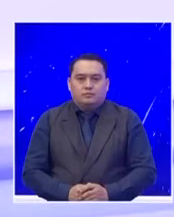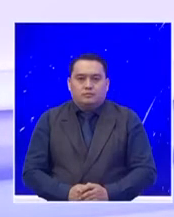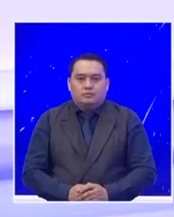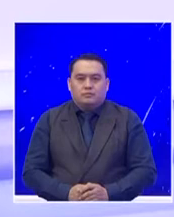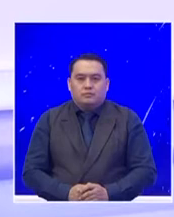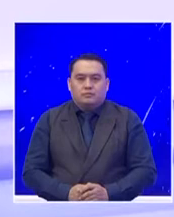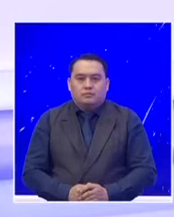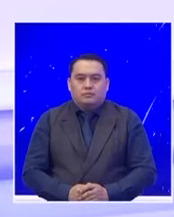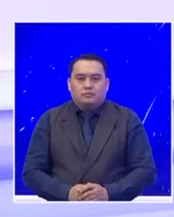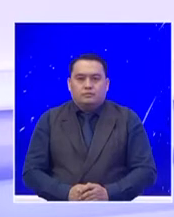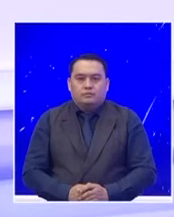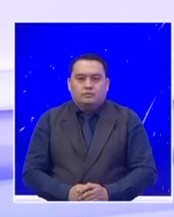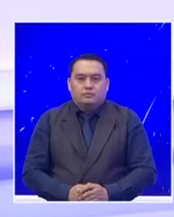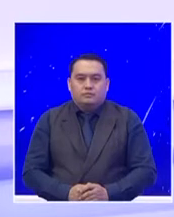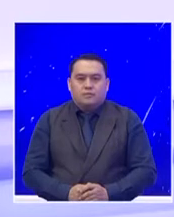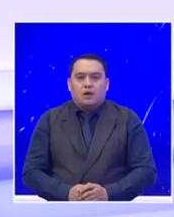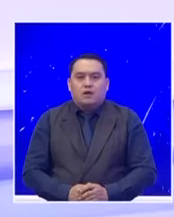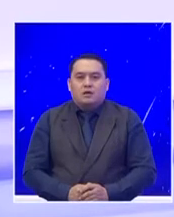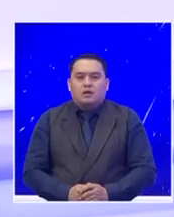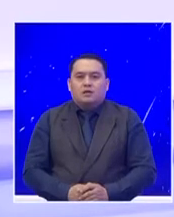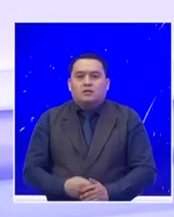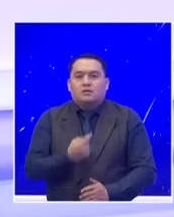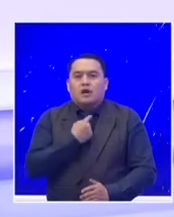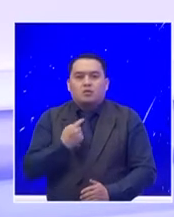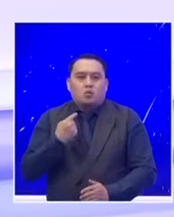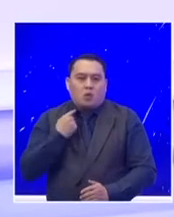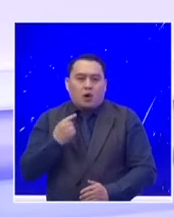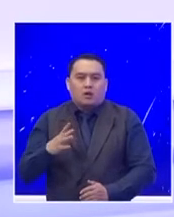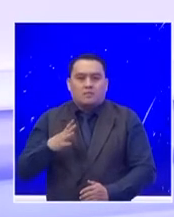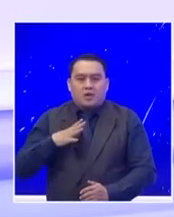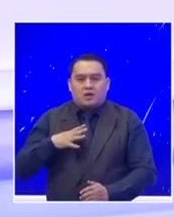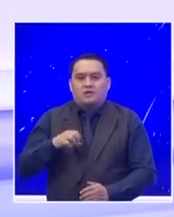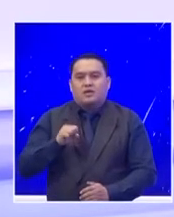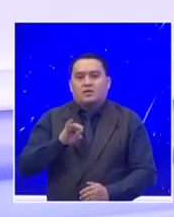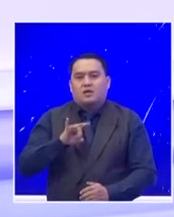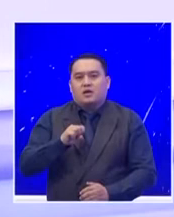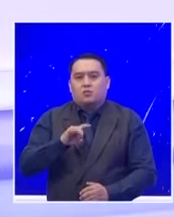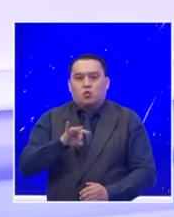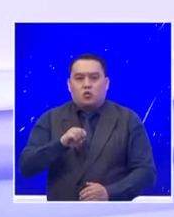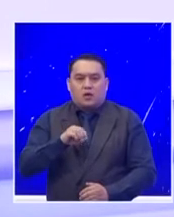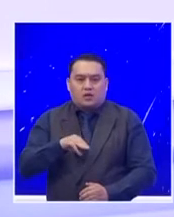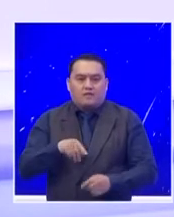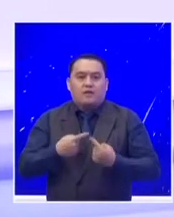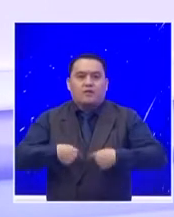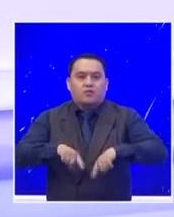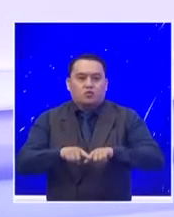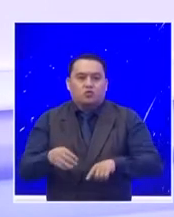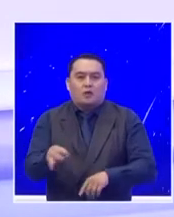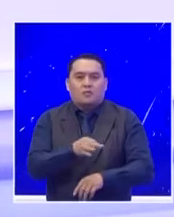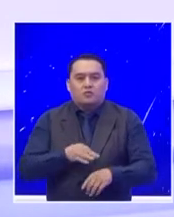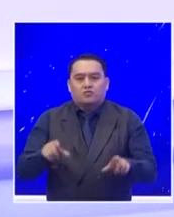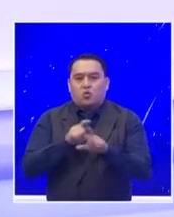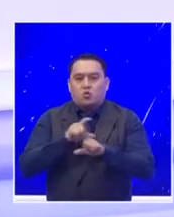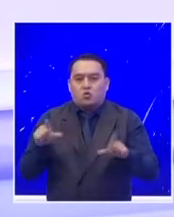Хороших учеников создают хорошие школы. Одной из таковых является учебное заведение имени Есмурата Секымова. На базе